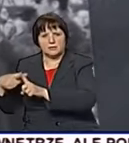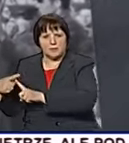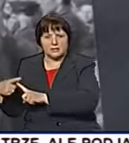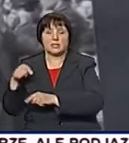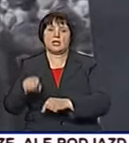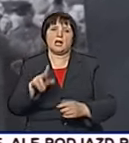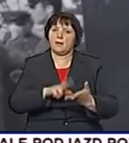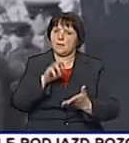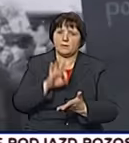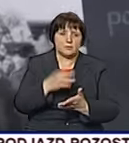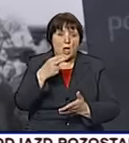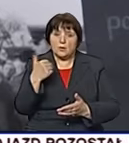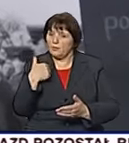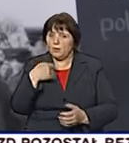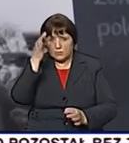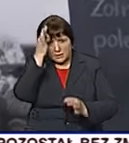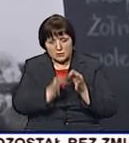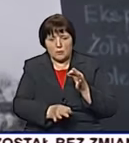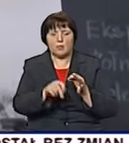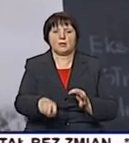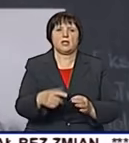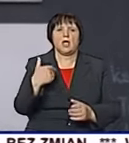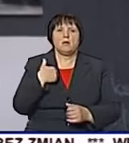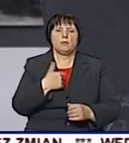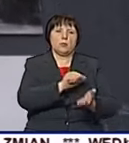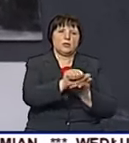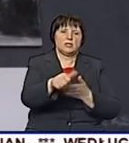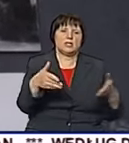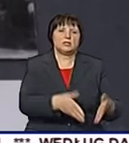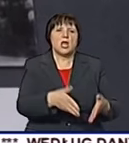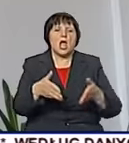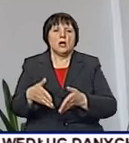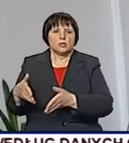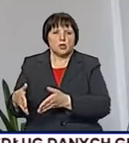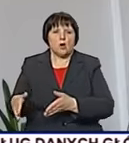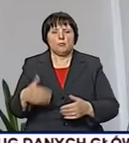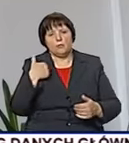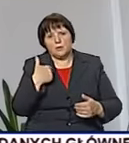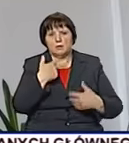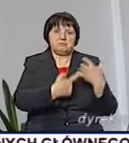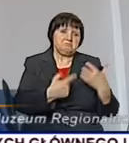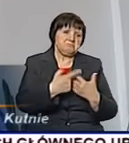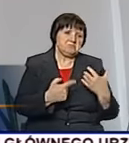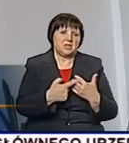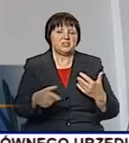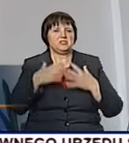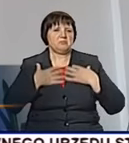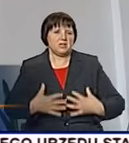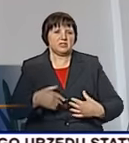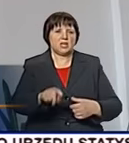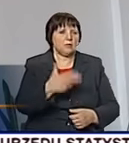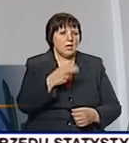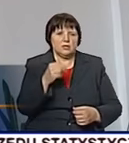ekshumacja najwidoczniej nie była dokładna. Było tam dokładnie 11 grobów, czyli tych ciał mogło być duża liczba. I podejrzewamy, że było to